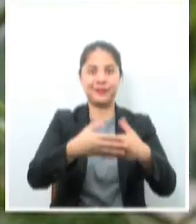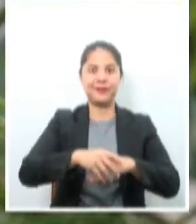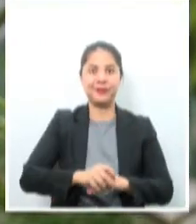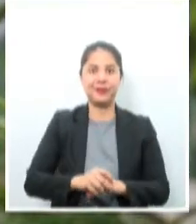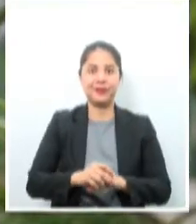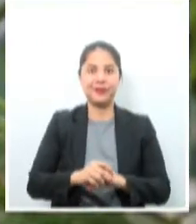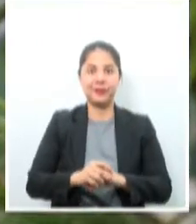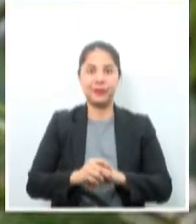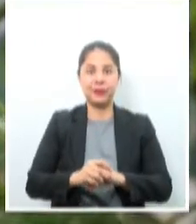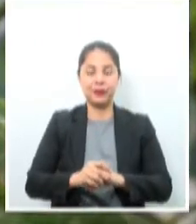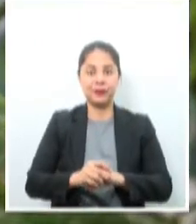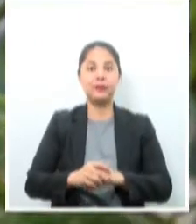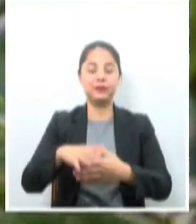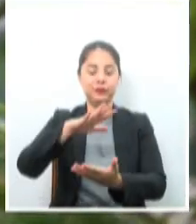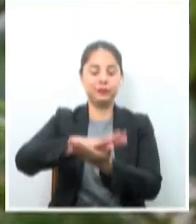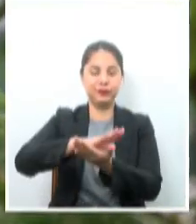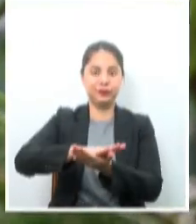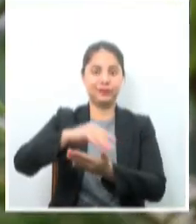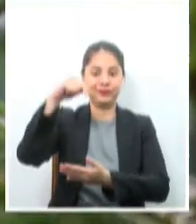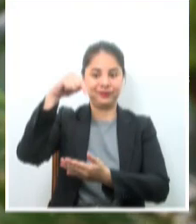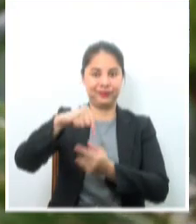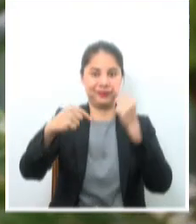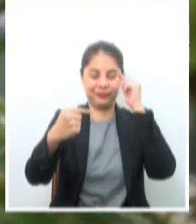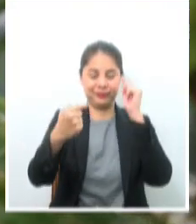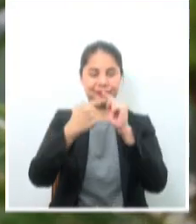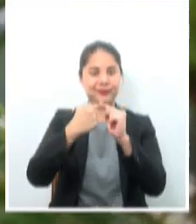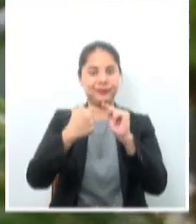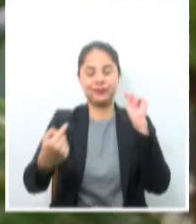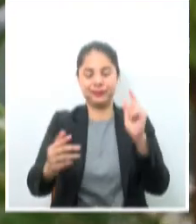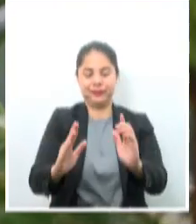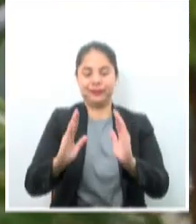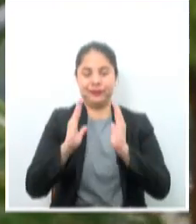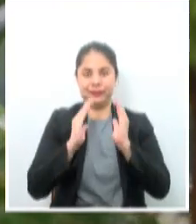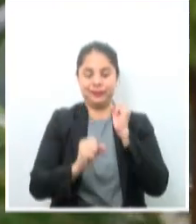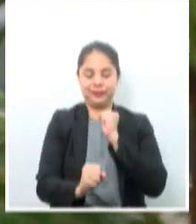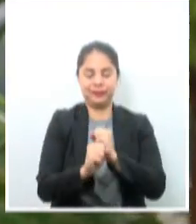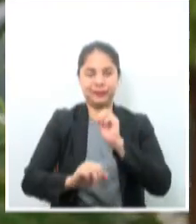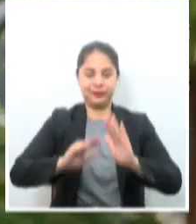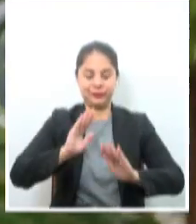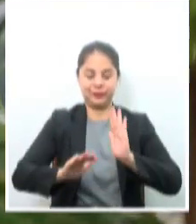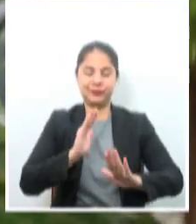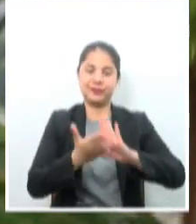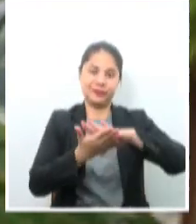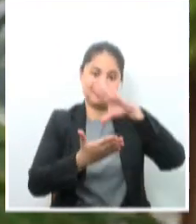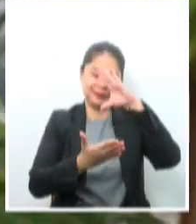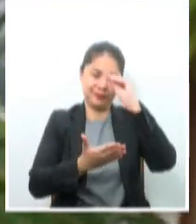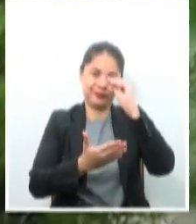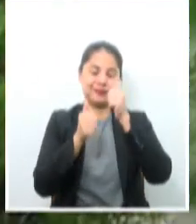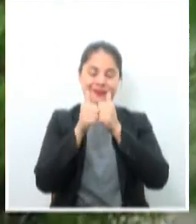อัตลักษณ์ของโรงเรียนคือสืบสานตำนานกองยาวเอกลักษณ์คือเรียนดีกีฬาเด่นคุณธร